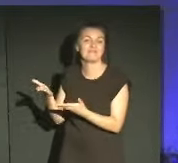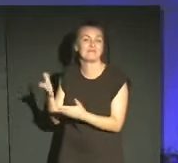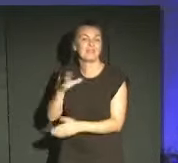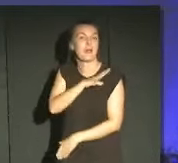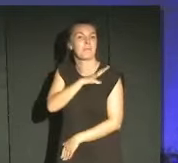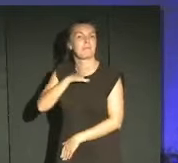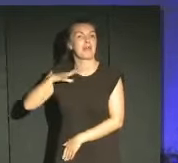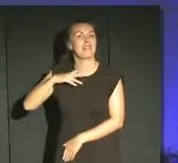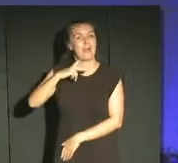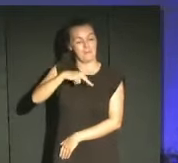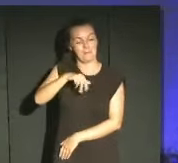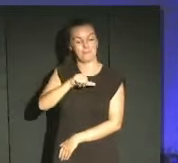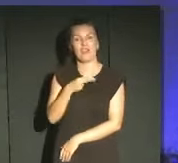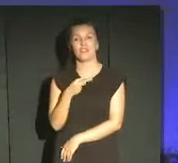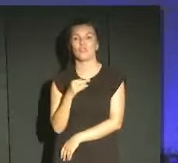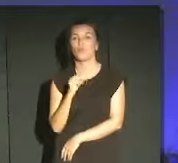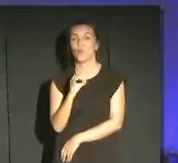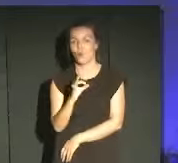madame